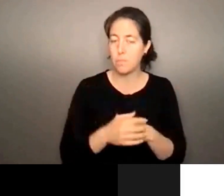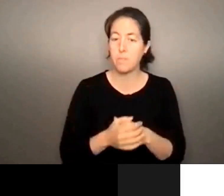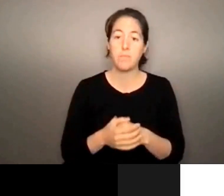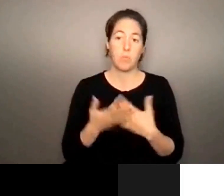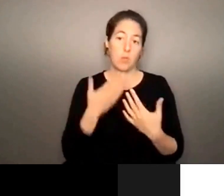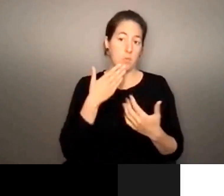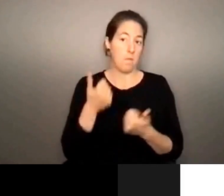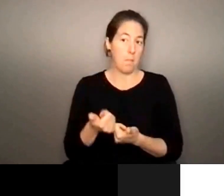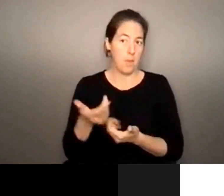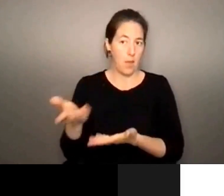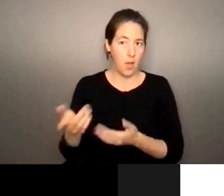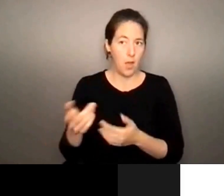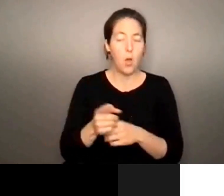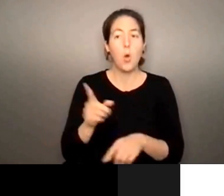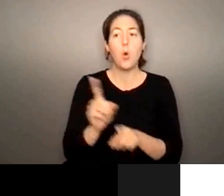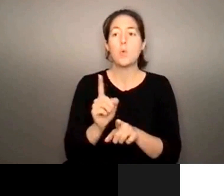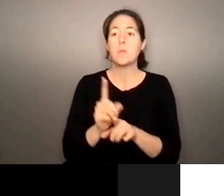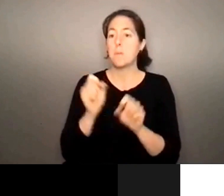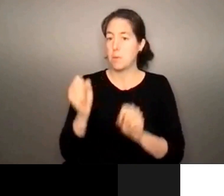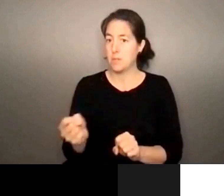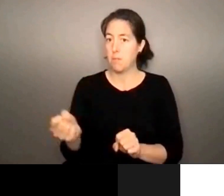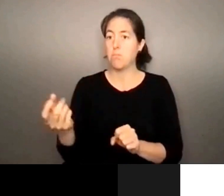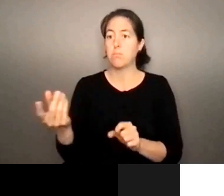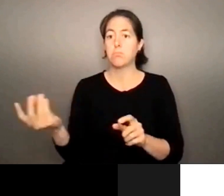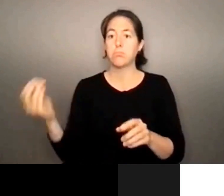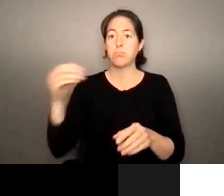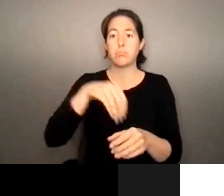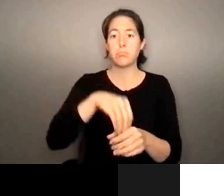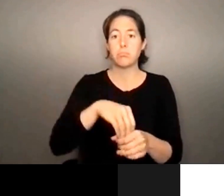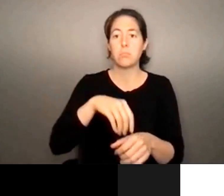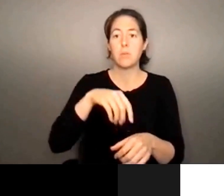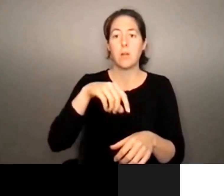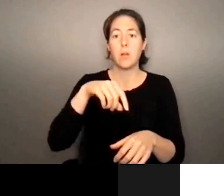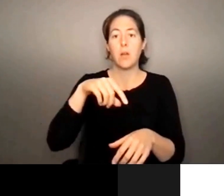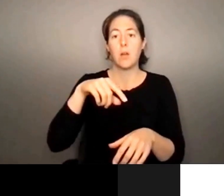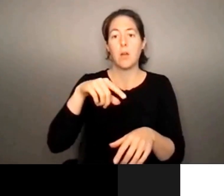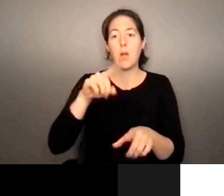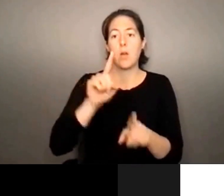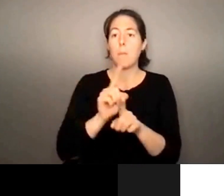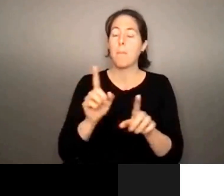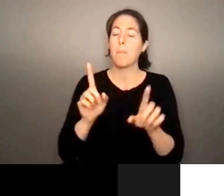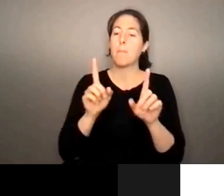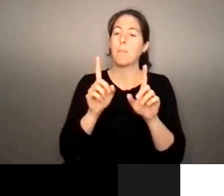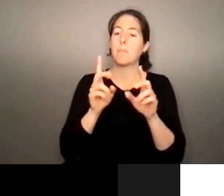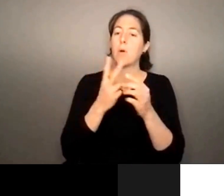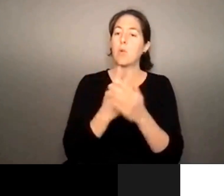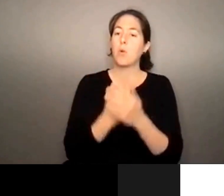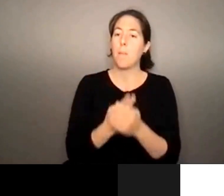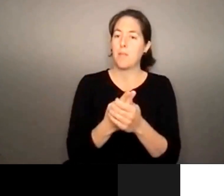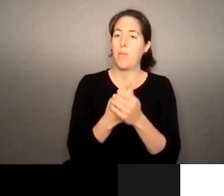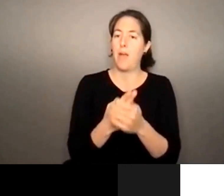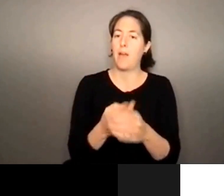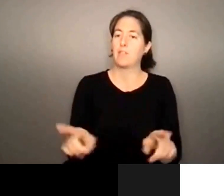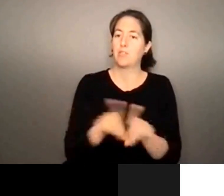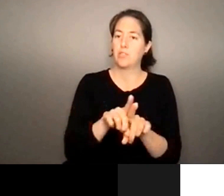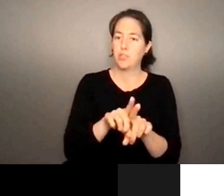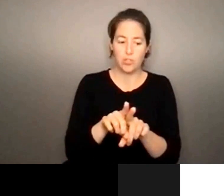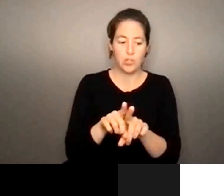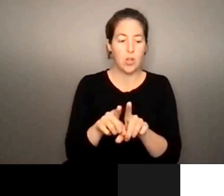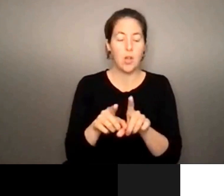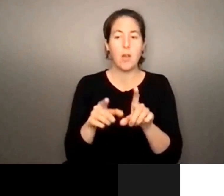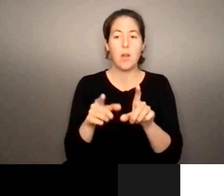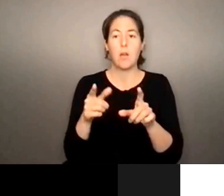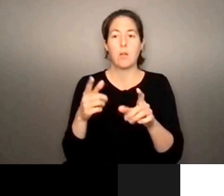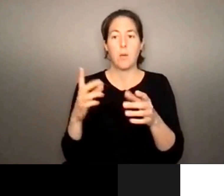bien, mais on peut les intégrer dans une perspective de compagnonnage. Donc, de les